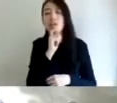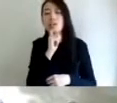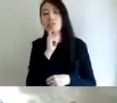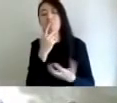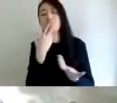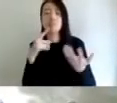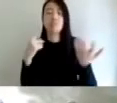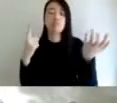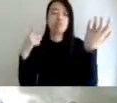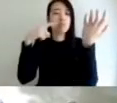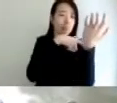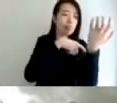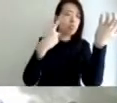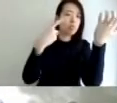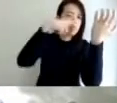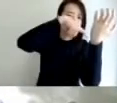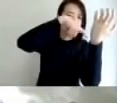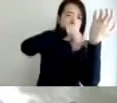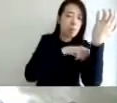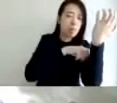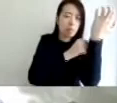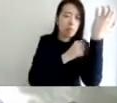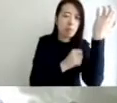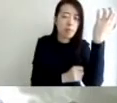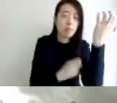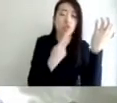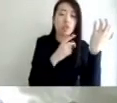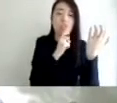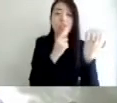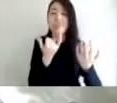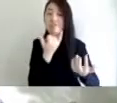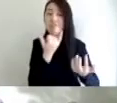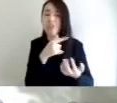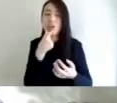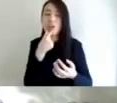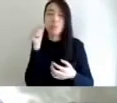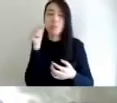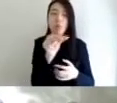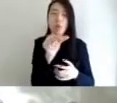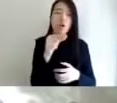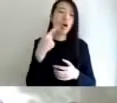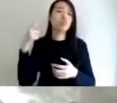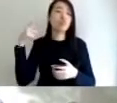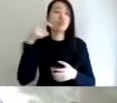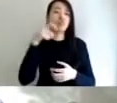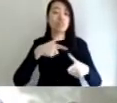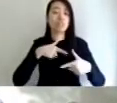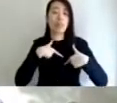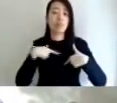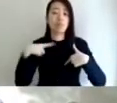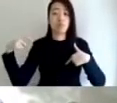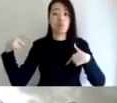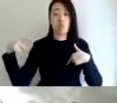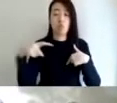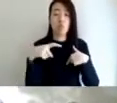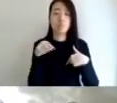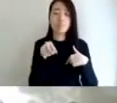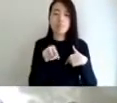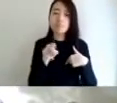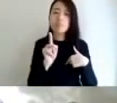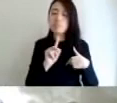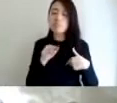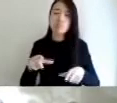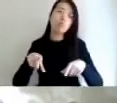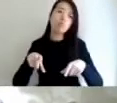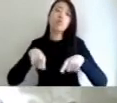之外咧，我哋都有會見到一啲嘅叫做蛀心蟲啦。咁蛀心蟲咧會喺一個樹幹嘅表面